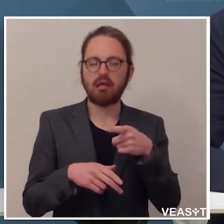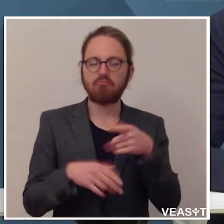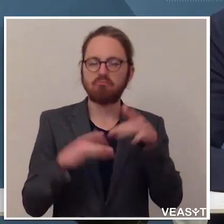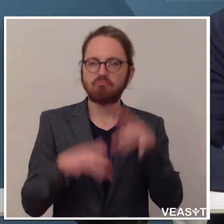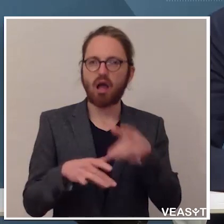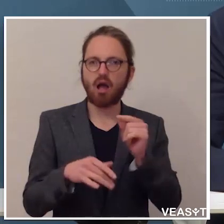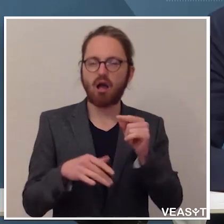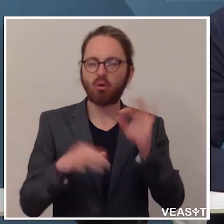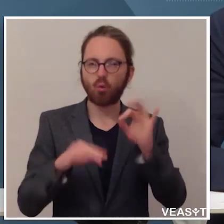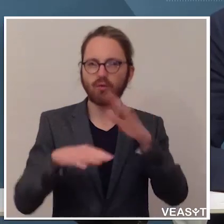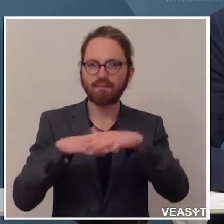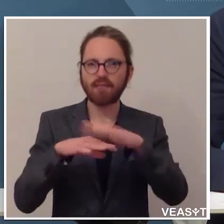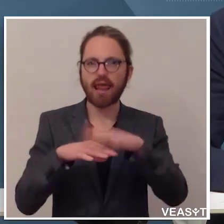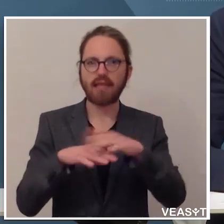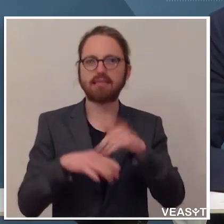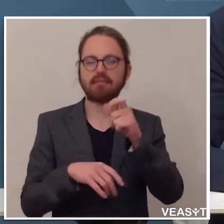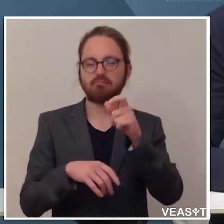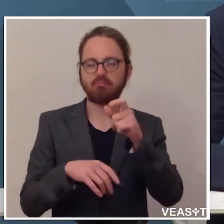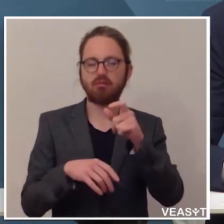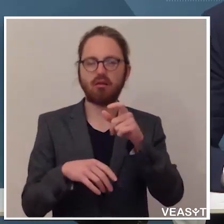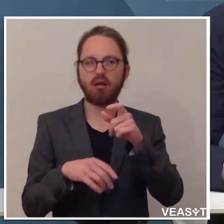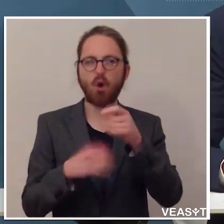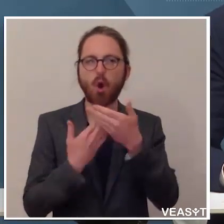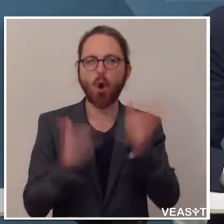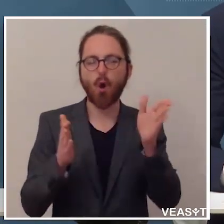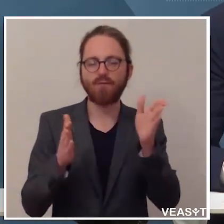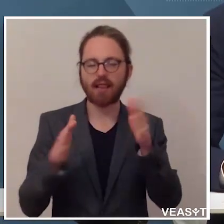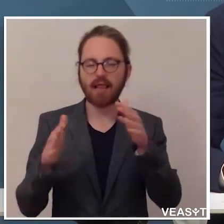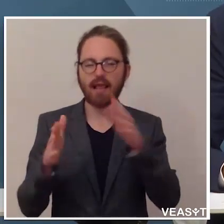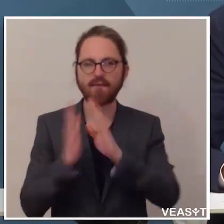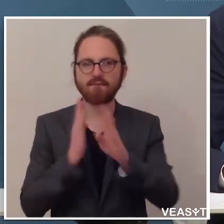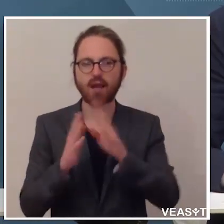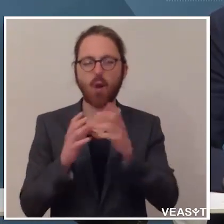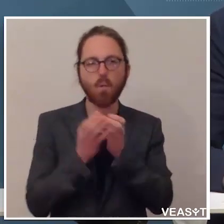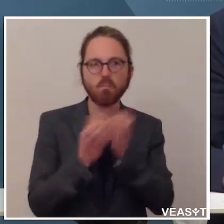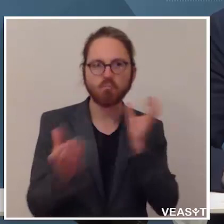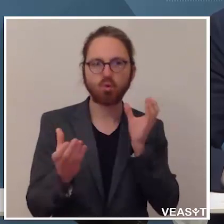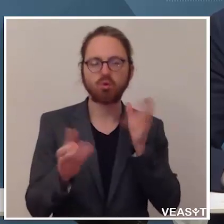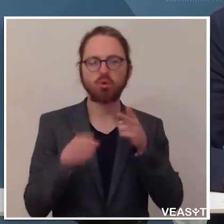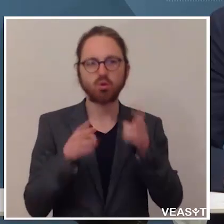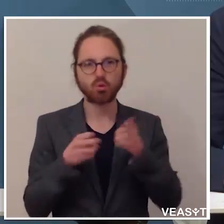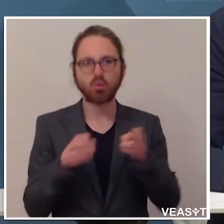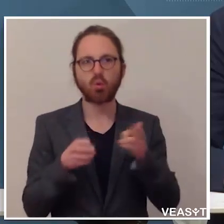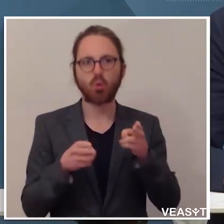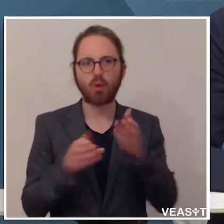des öffentlichen Personennahverkehrs. Das heißt, wir haben Busdienste, wir haben Zugdienste,